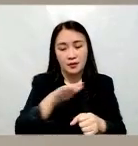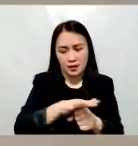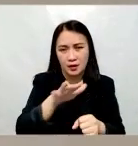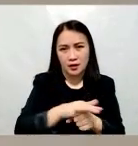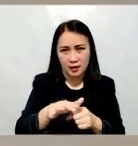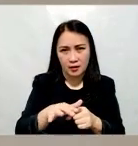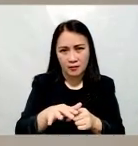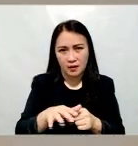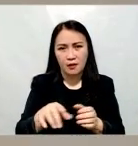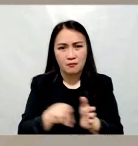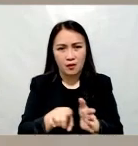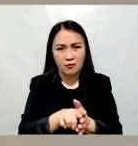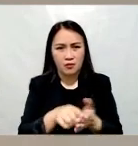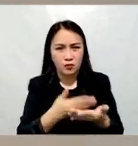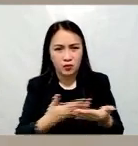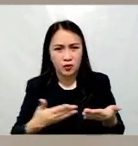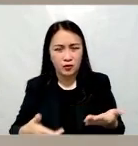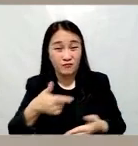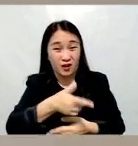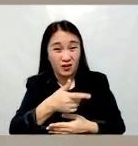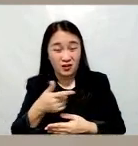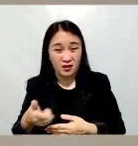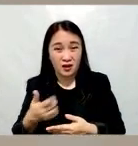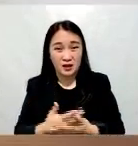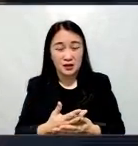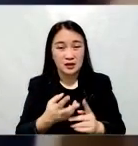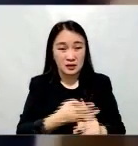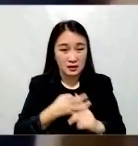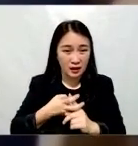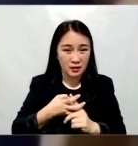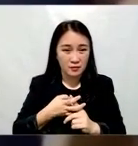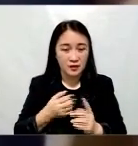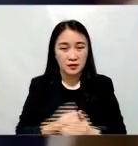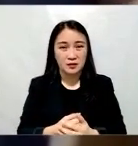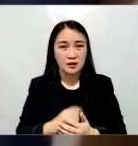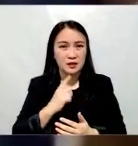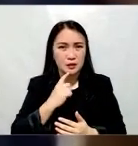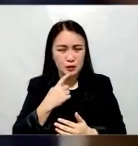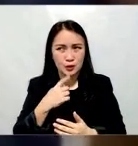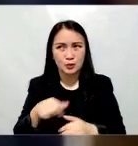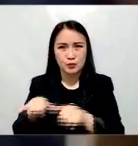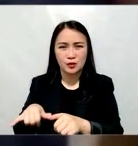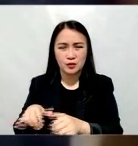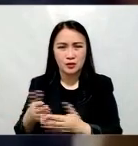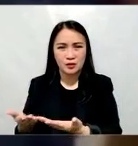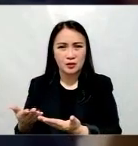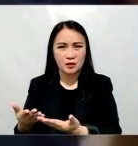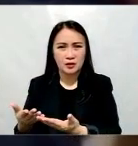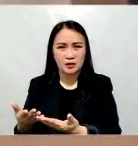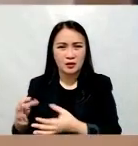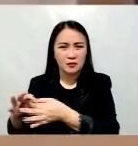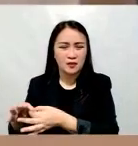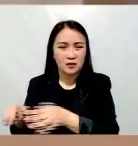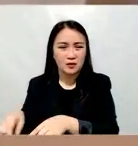firearm yung mga suspect, kidnapping and serious legal detention. May kasabwat pa umano ang mga suspect na isa pang babaeng